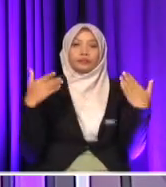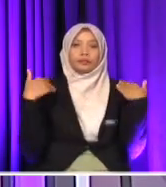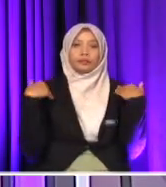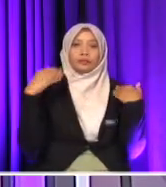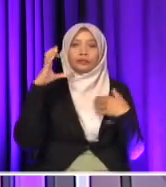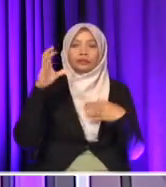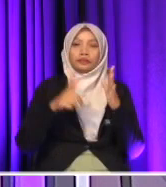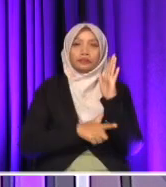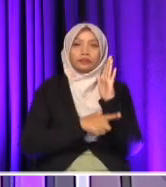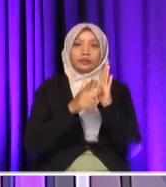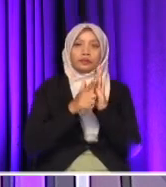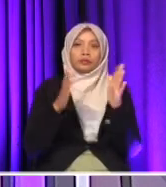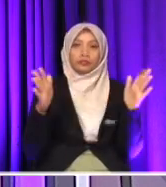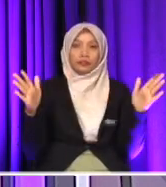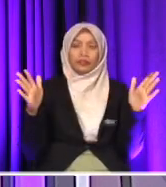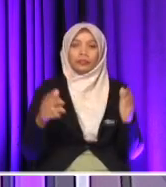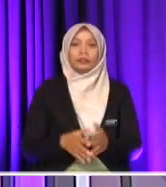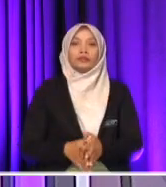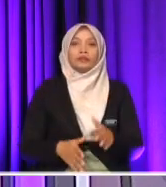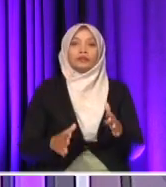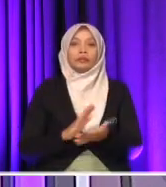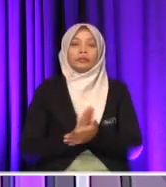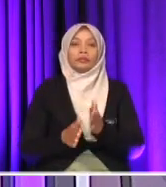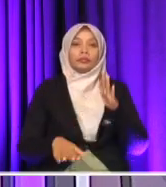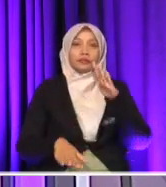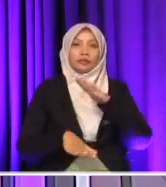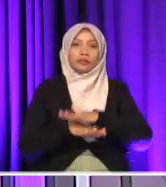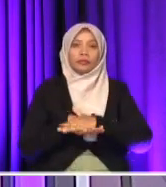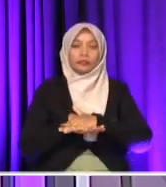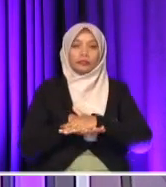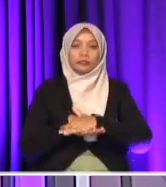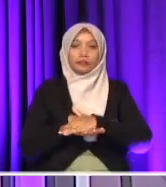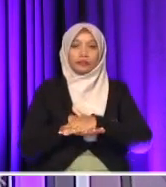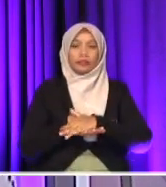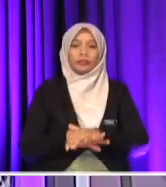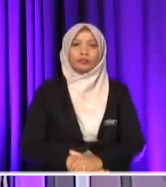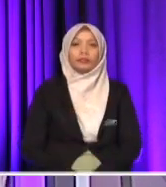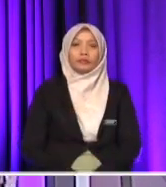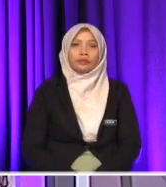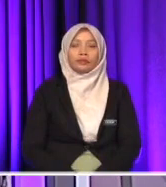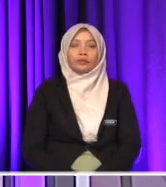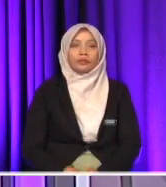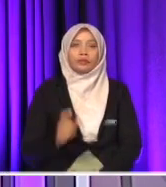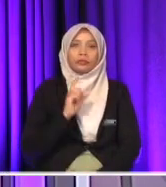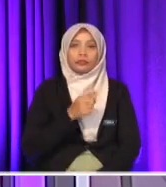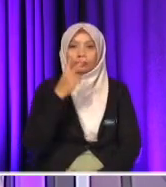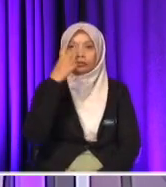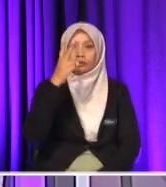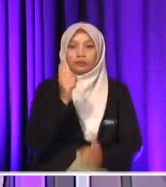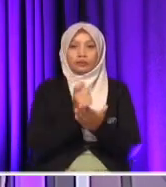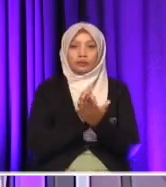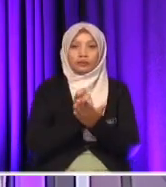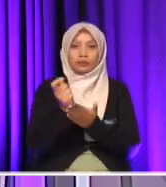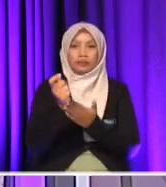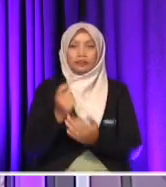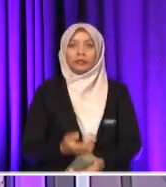So magnitude akan jadi ke bawah. Magnitude akan jadi ke bawah. Dan kita tengok seterusnya. Beza fasa. Ini